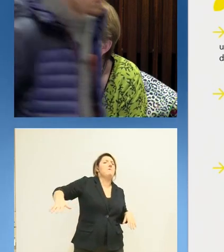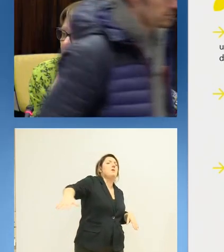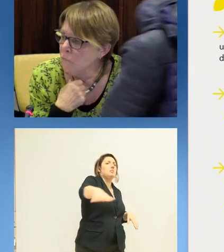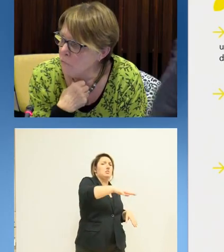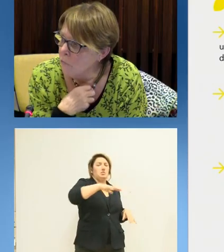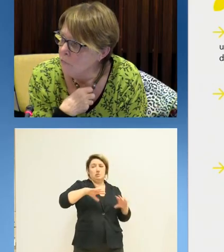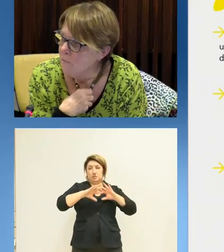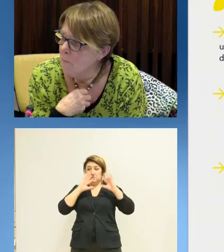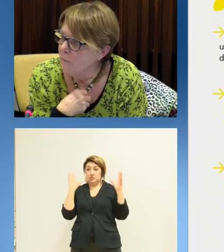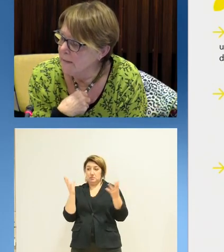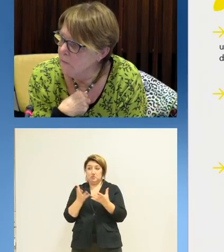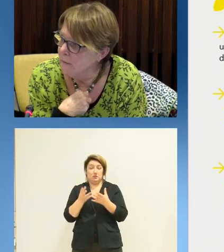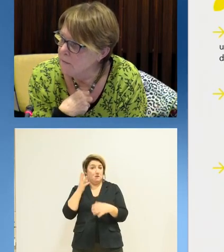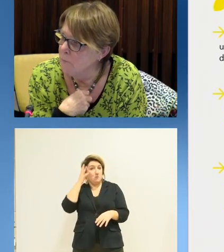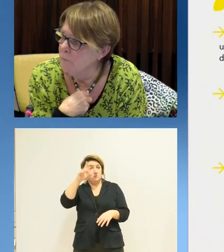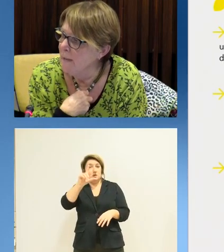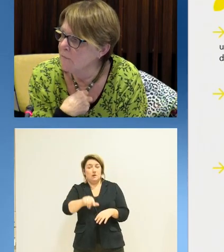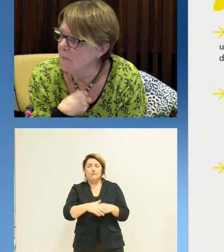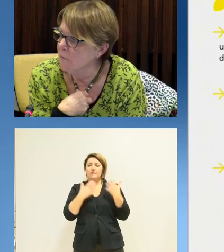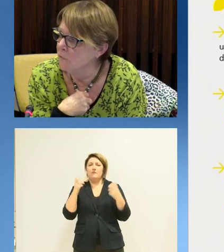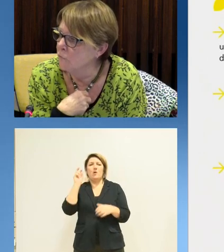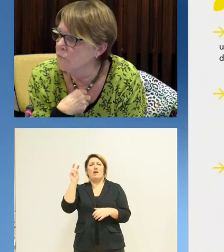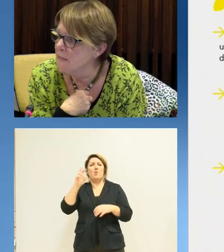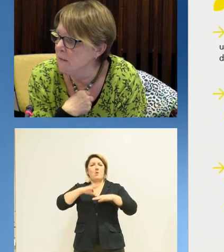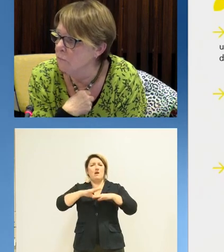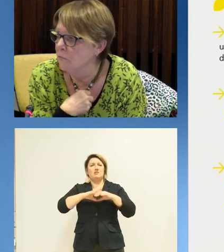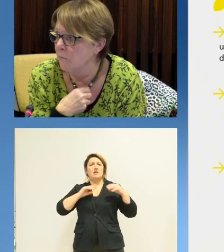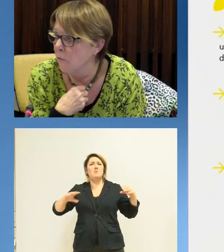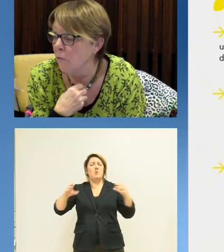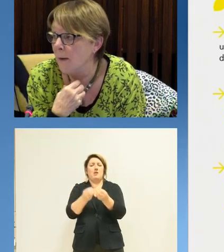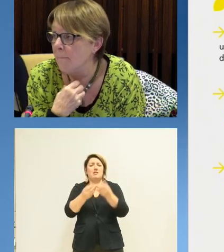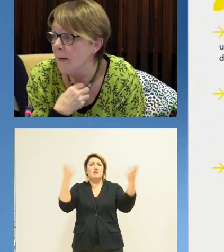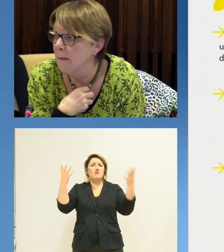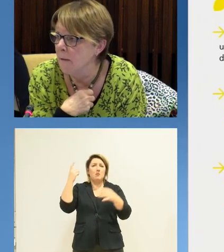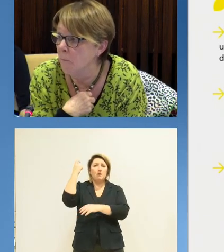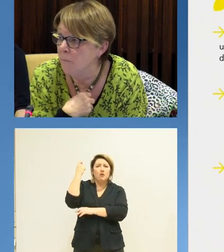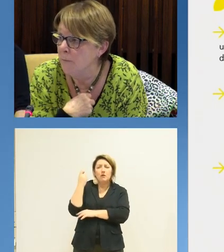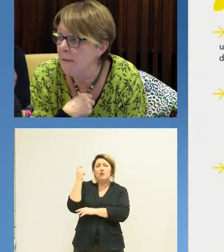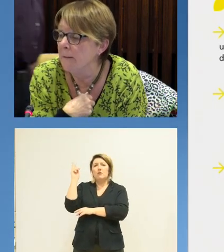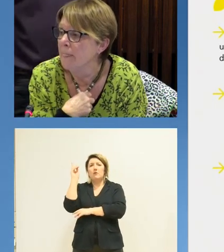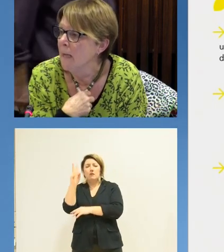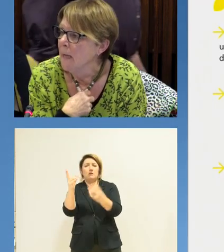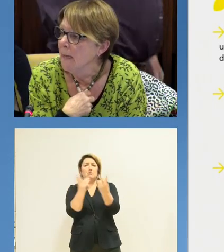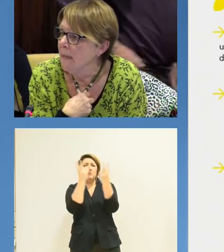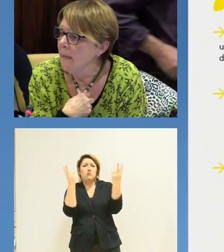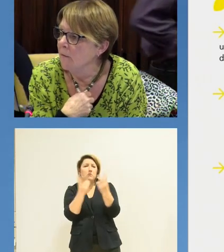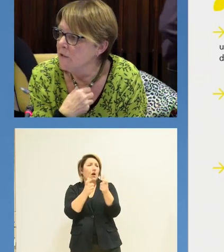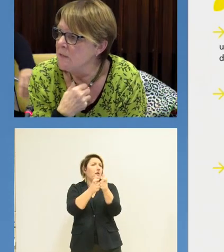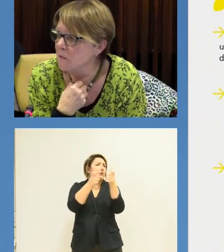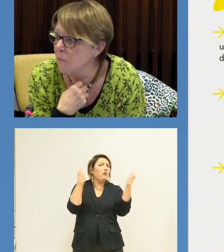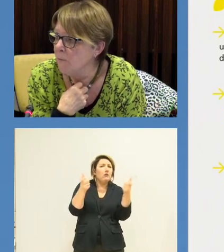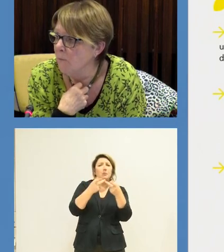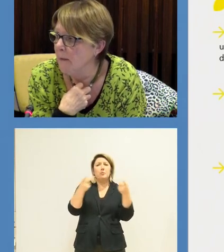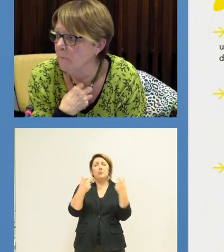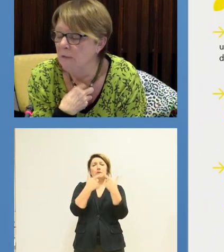nous voulons le développement d'un éco quartier populaire en s'appuyant sur tous ses atouts transports en commun parc équipements publics et en